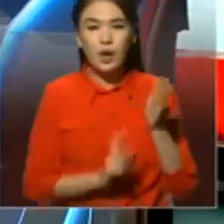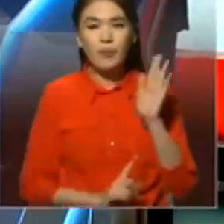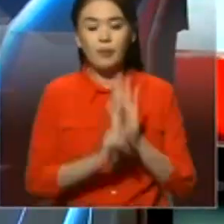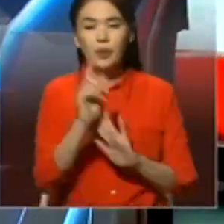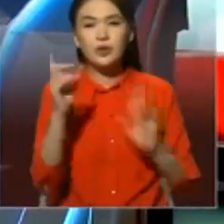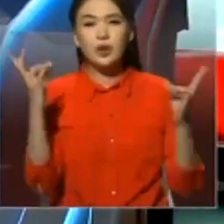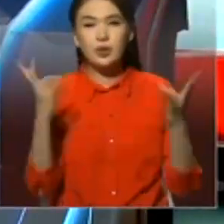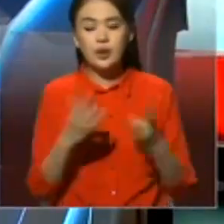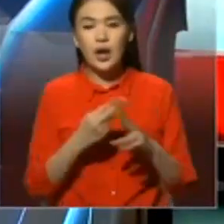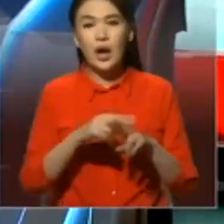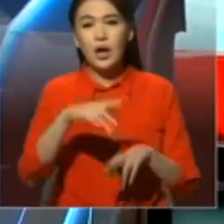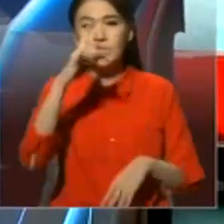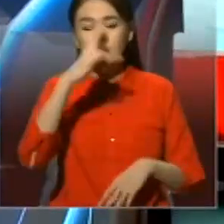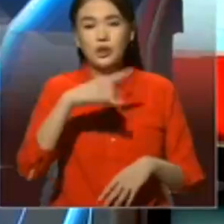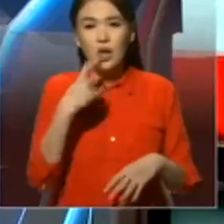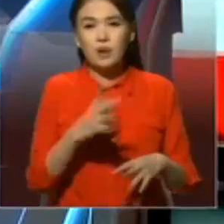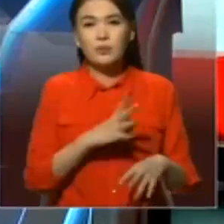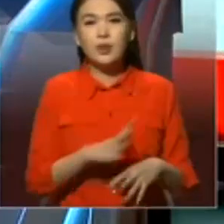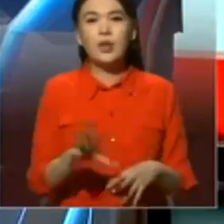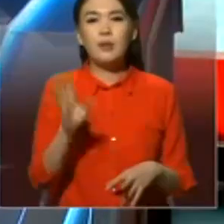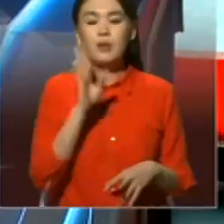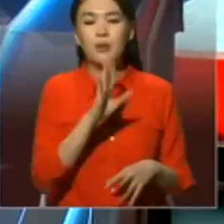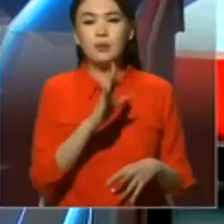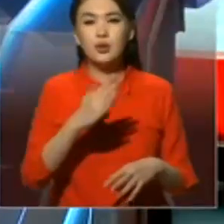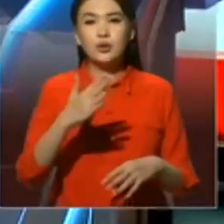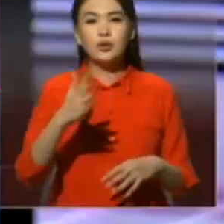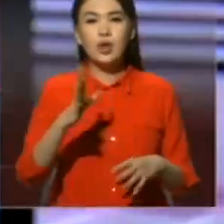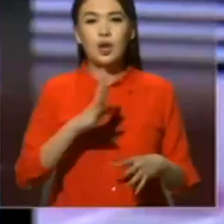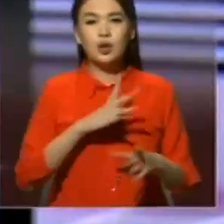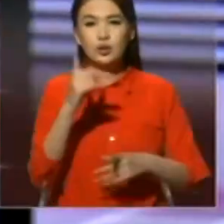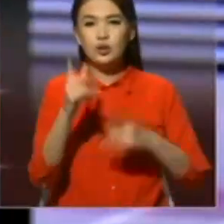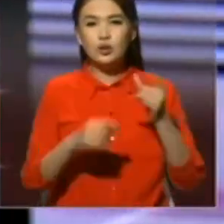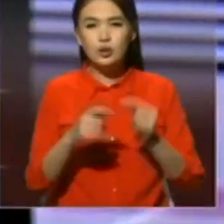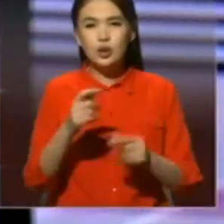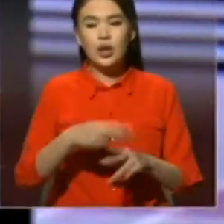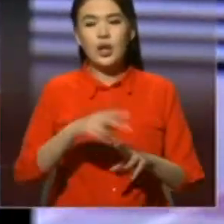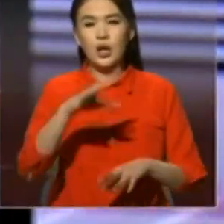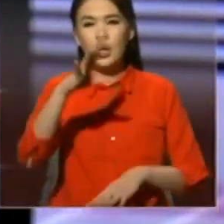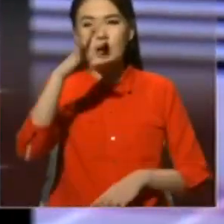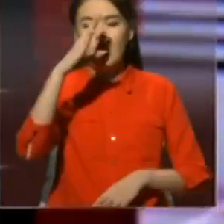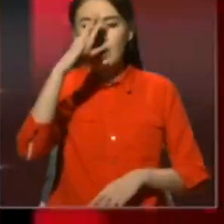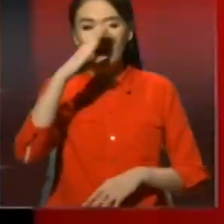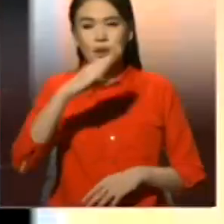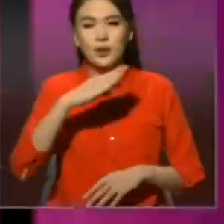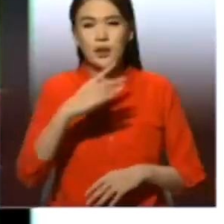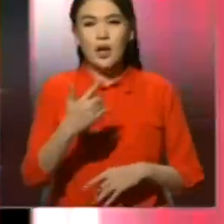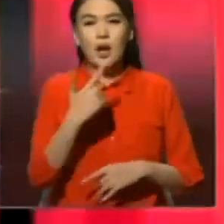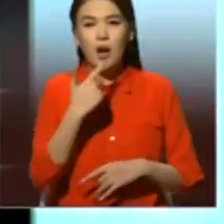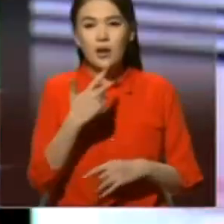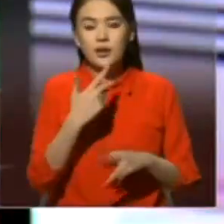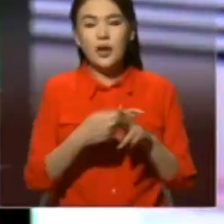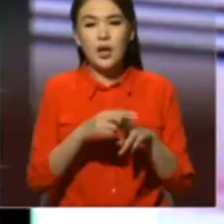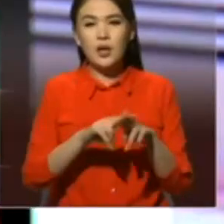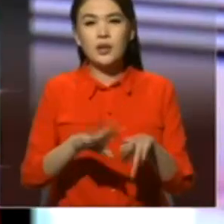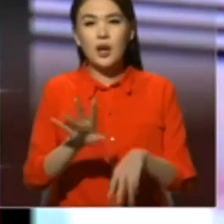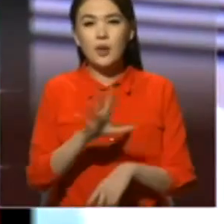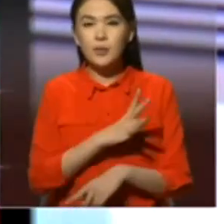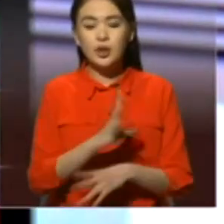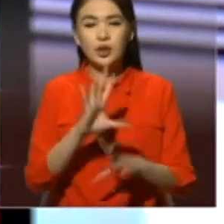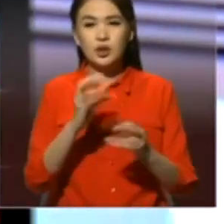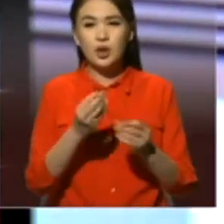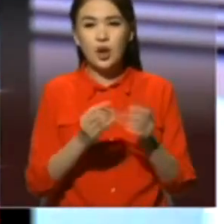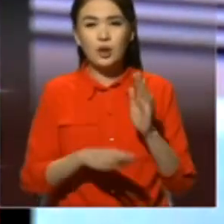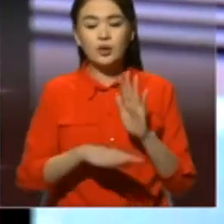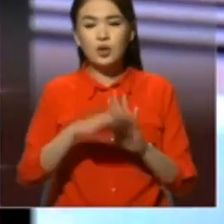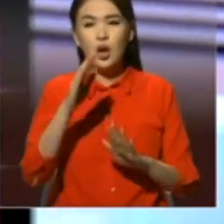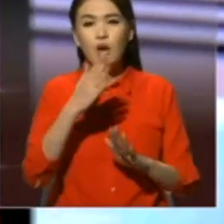керек. Ол қазақша айтқанда ананың сүтімен, әкенің қанымен, отбасындағы тәрбиеден. Ол отының басында өзін жақсы көрмеген,